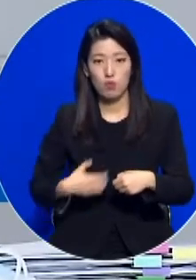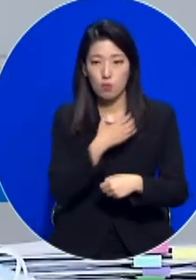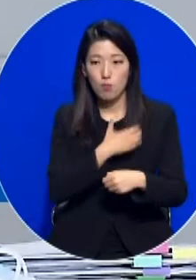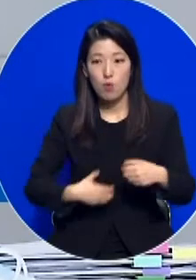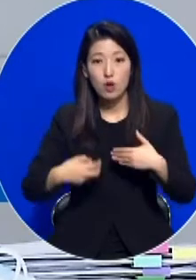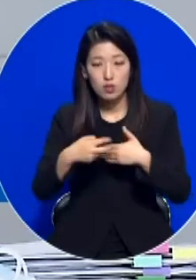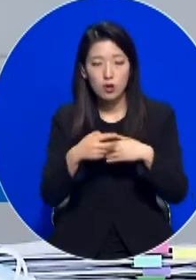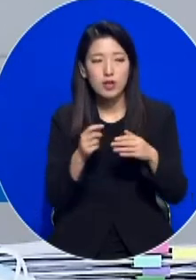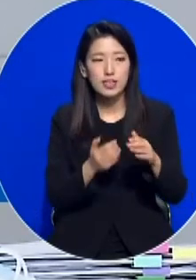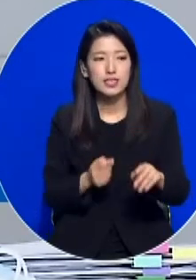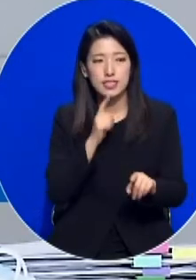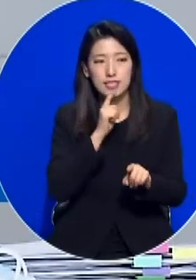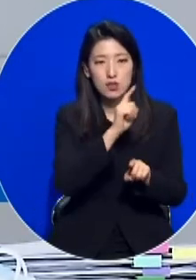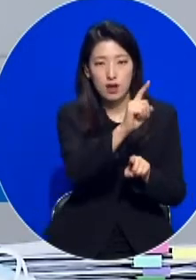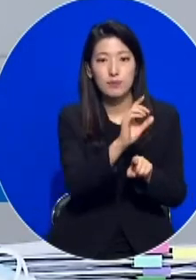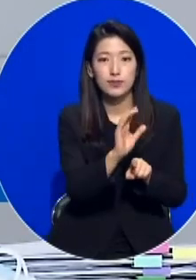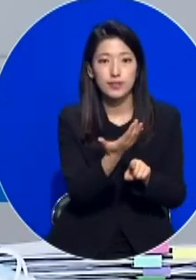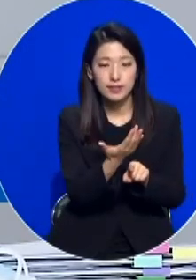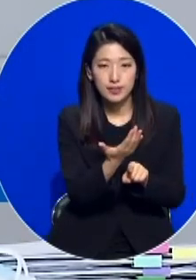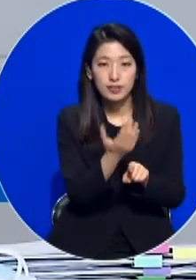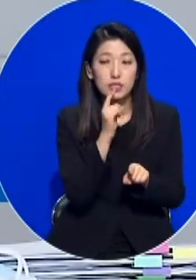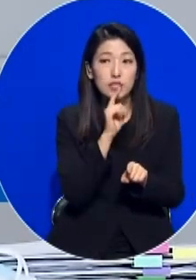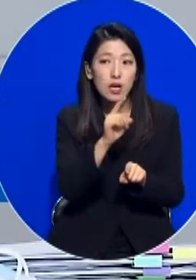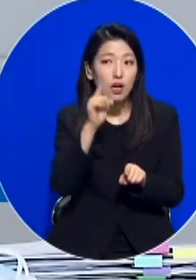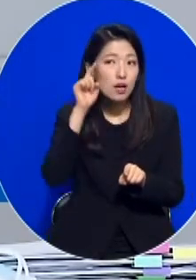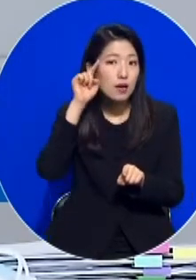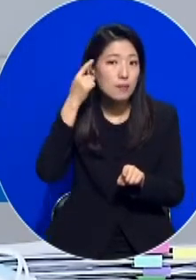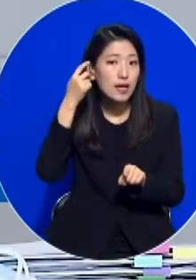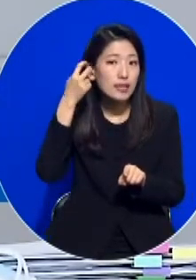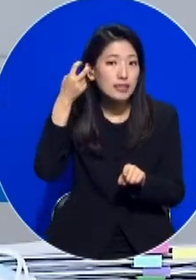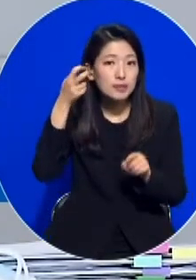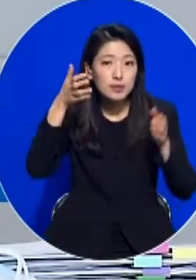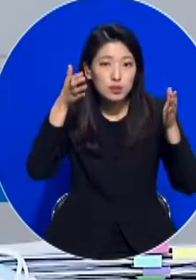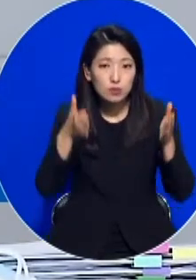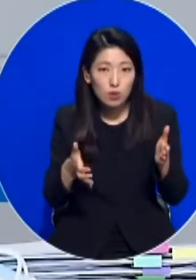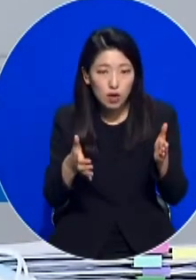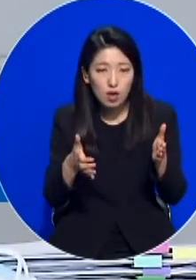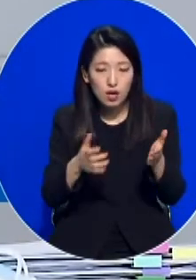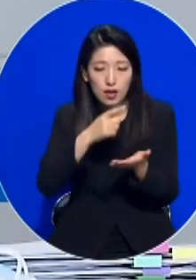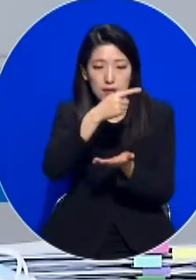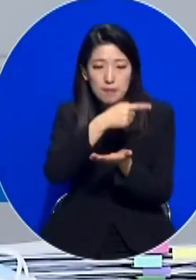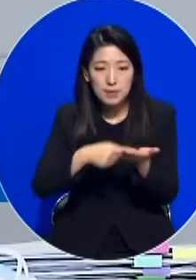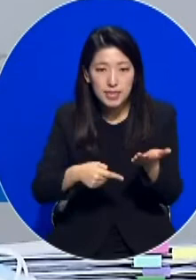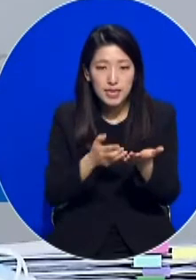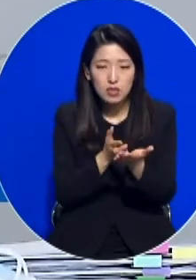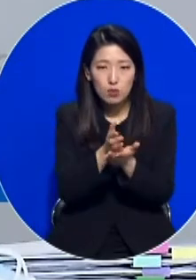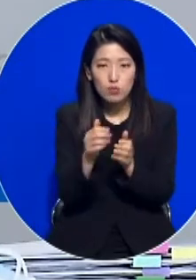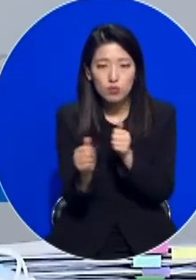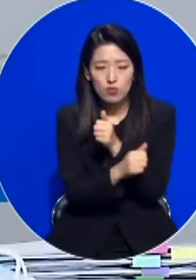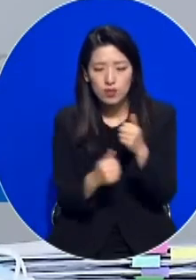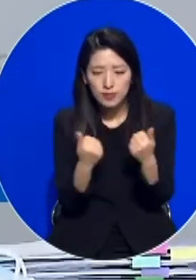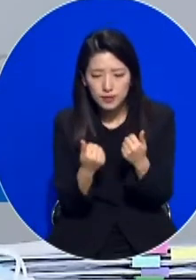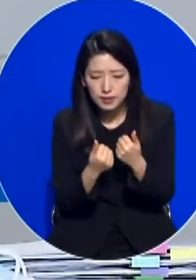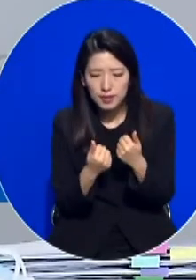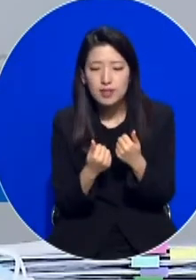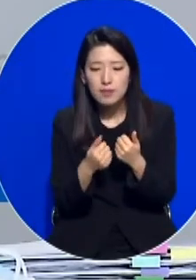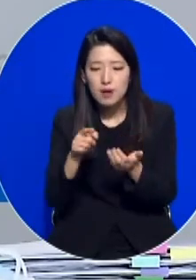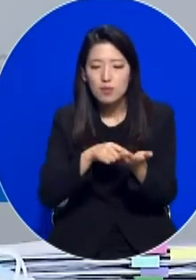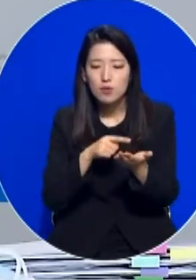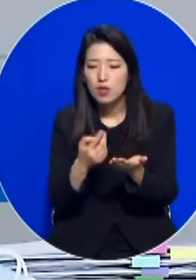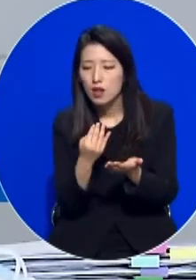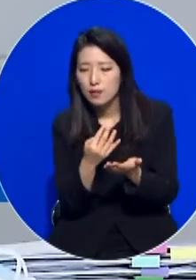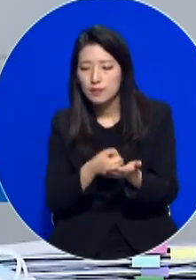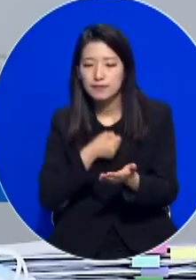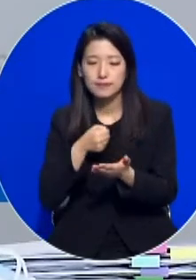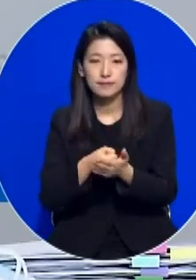있습니다. 보상 신청 후 120일 이내에 예방접종 피해보상 전문위원회의 심의를 거쳐서 보상을